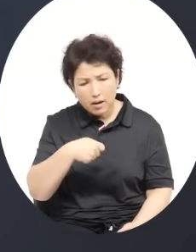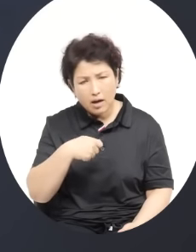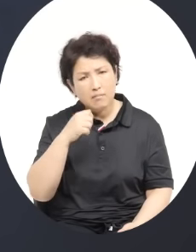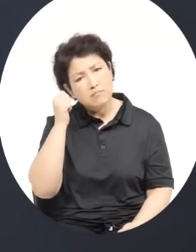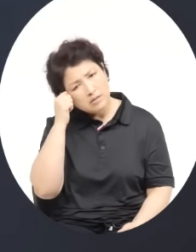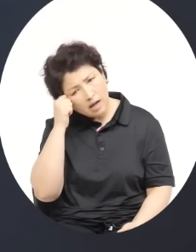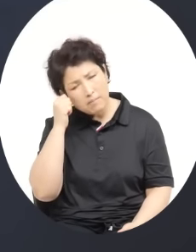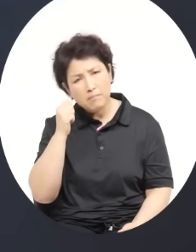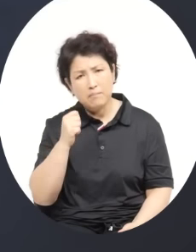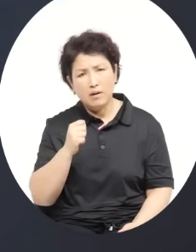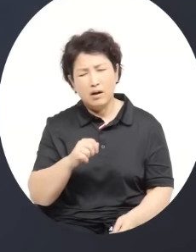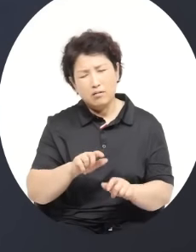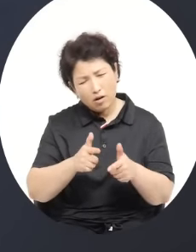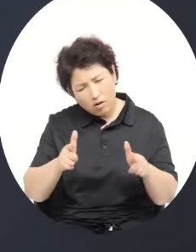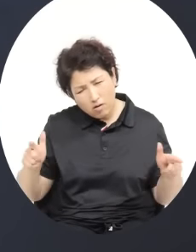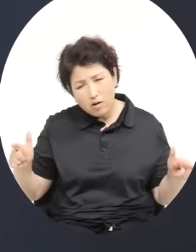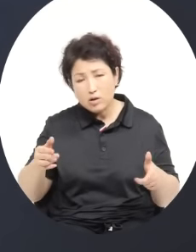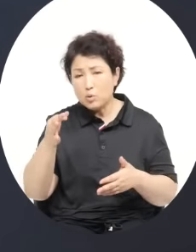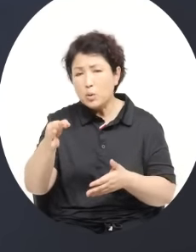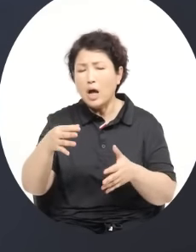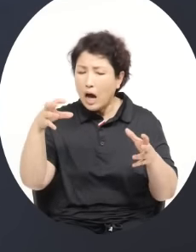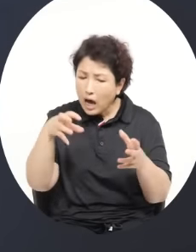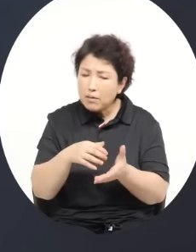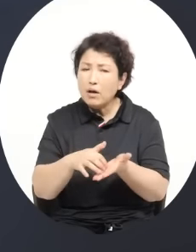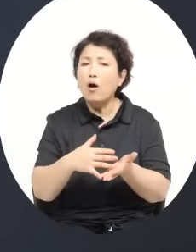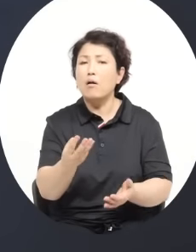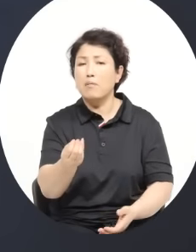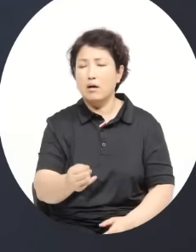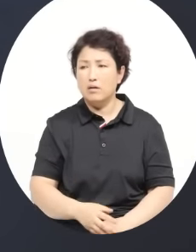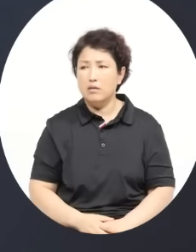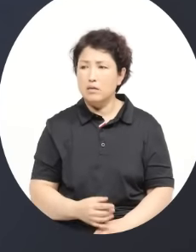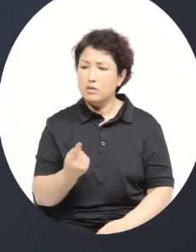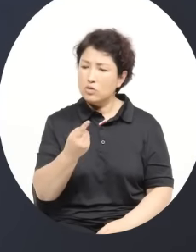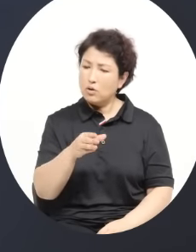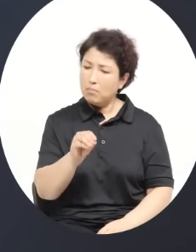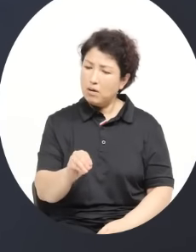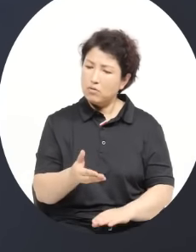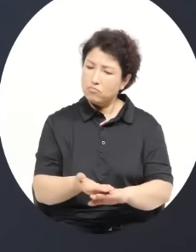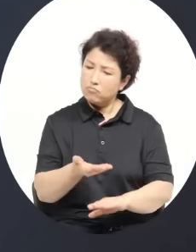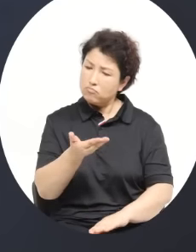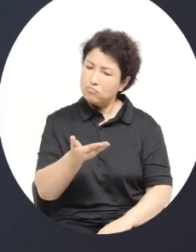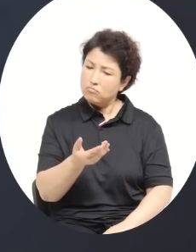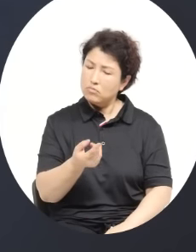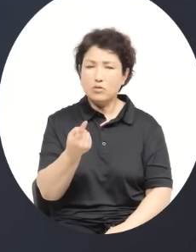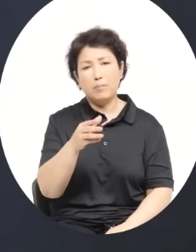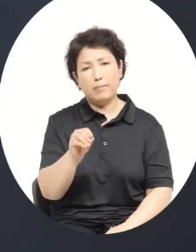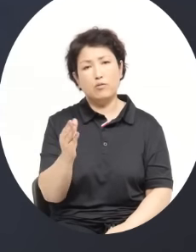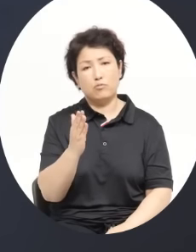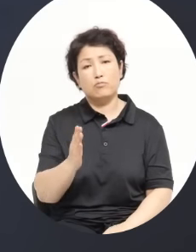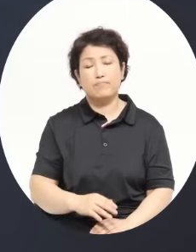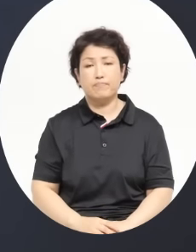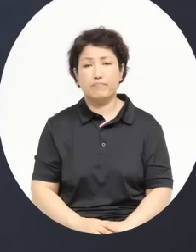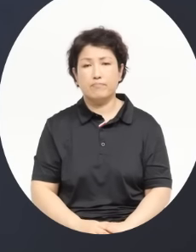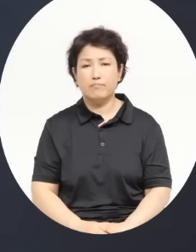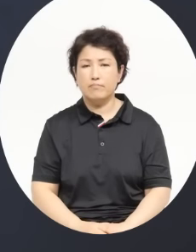자는 거, 집에서 생활한 거, 경비 다 해가. 한 1,000만 원 조금 넘게 들은 것 같아요.